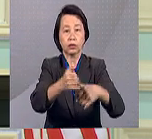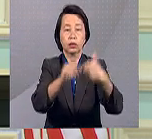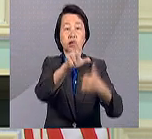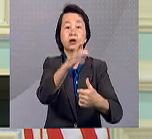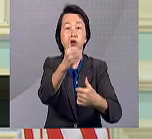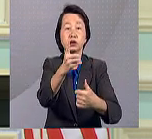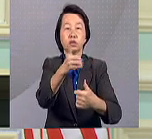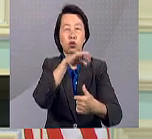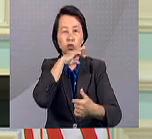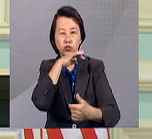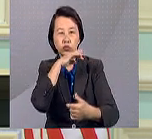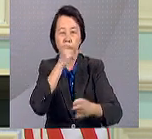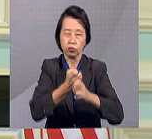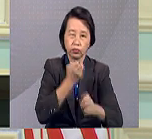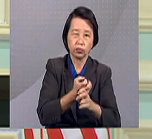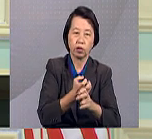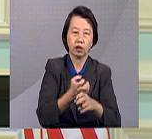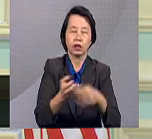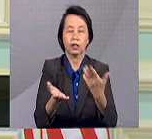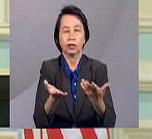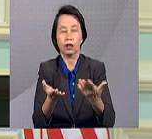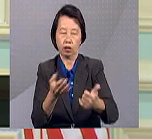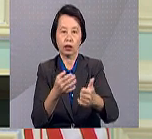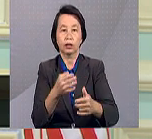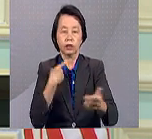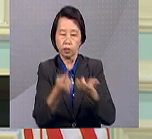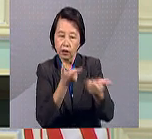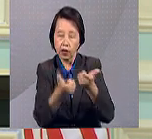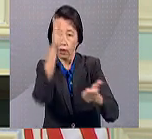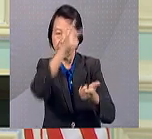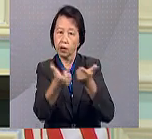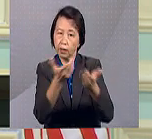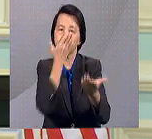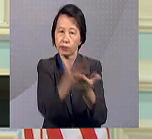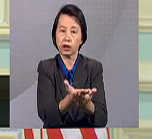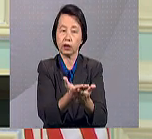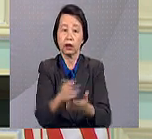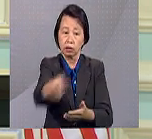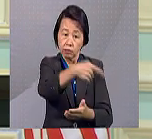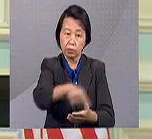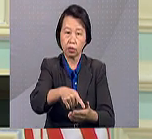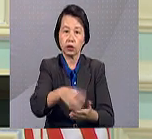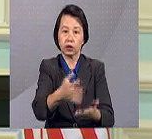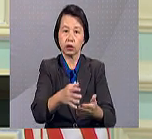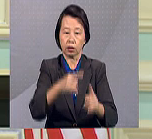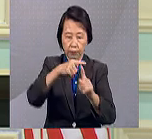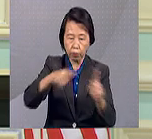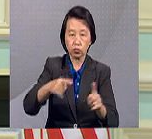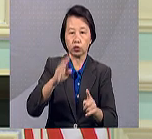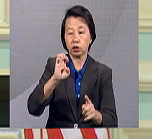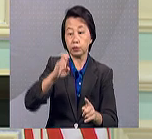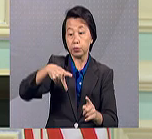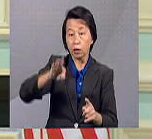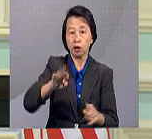ini. Semua kita perlukan mereka. Sebab itu kita pun layan mereka dengan baik. Mereka di mencarum perkeso dan